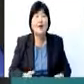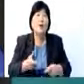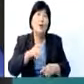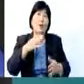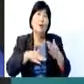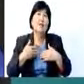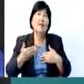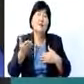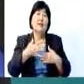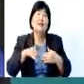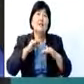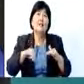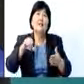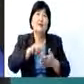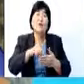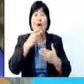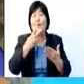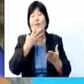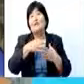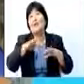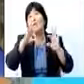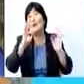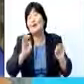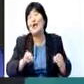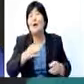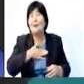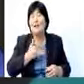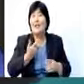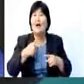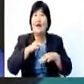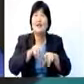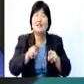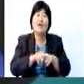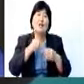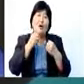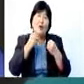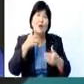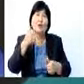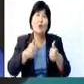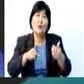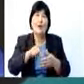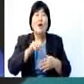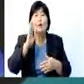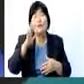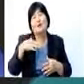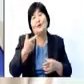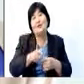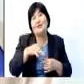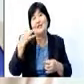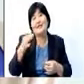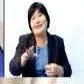Очень рады. Мы со всеми детьми выступили, показали свое искусство. Благодарность организаторам за такой хороший конкурс. Было очень